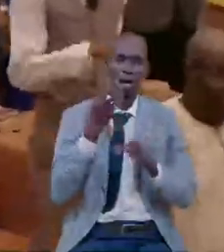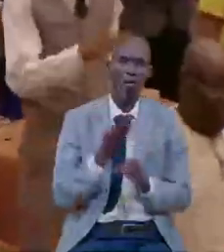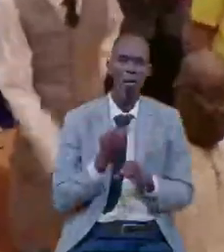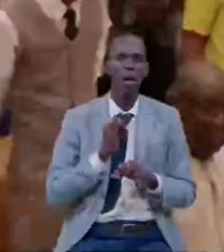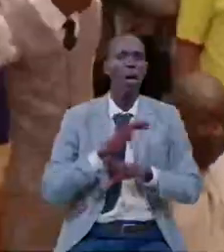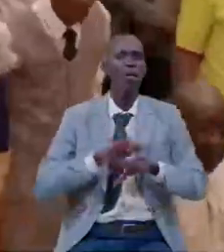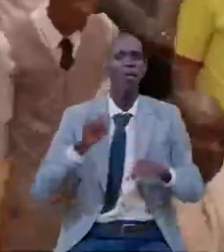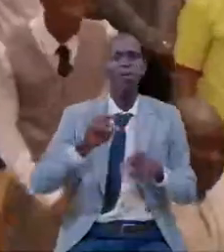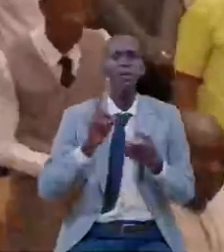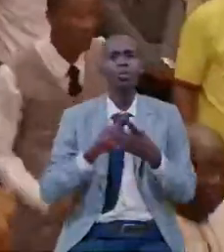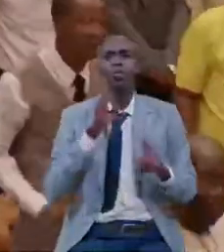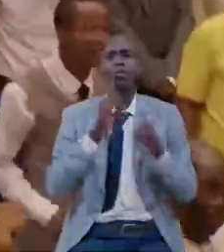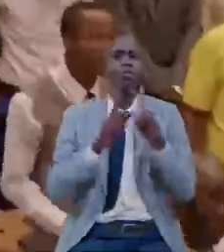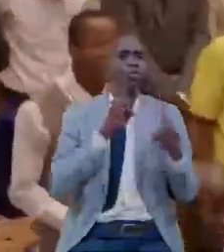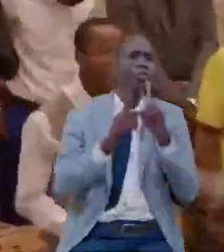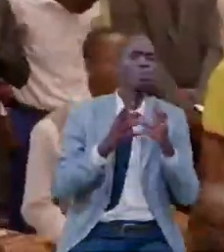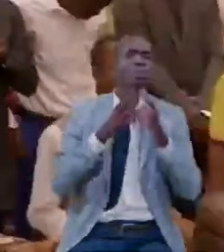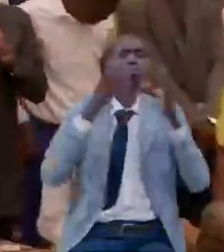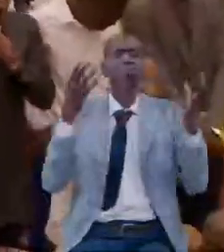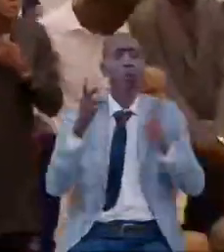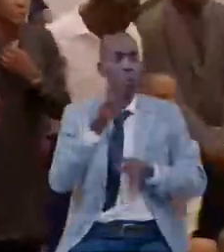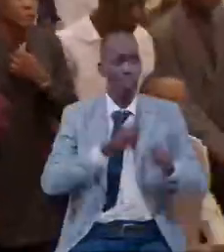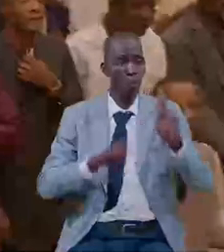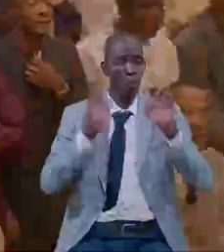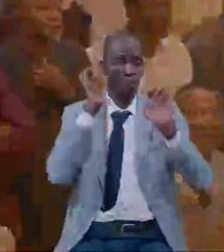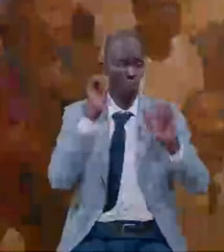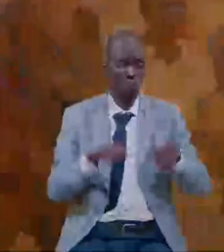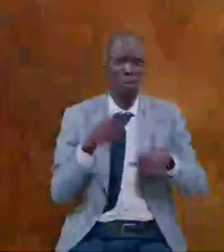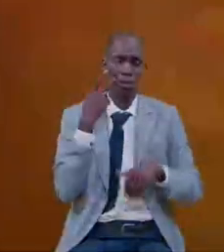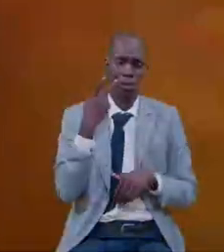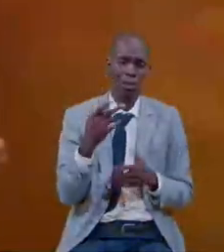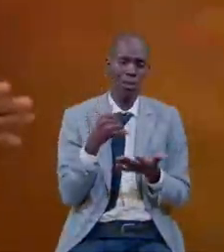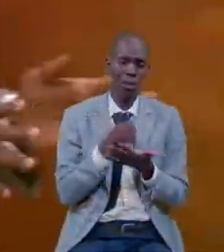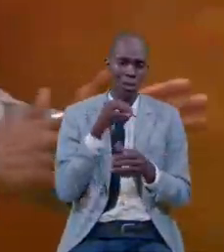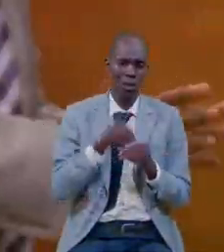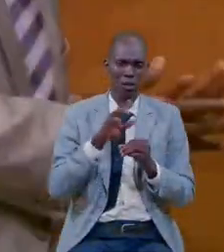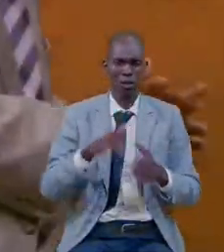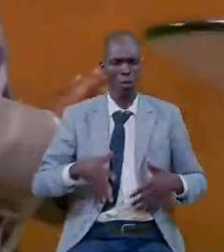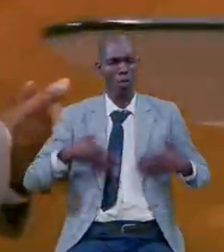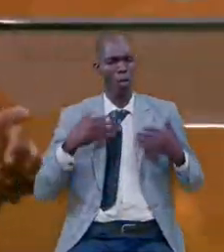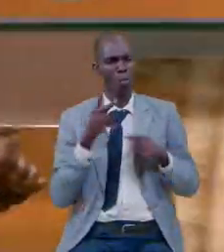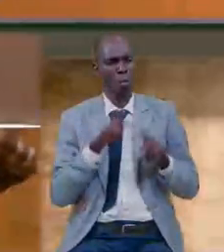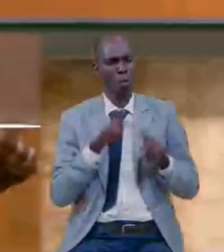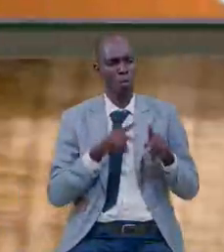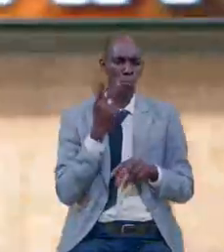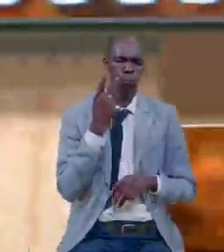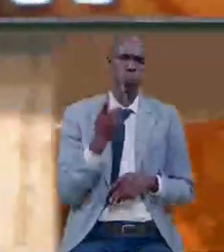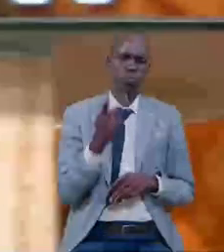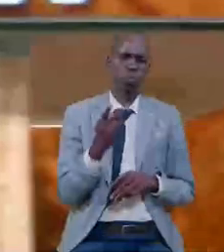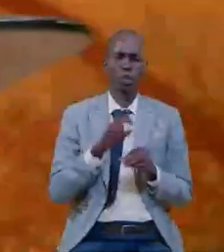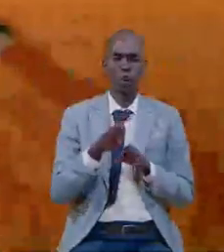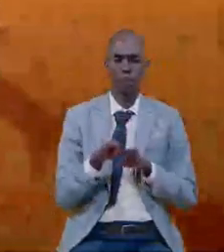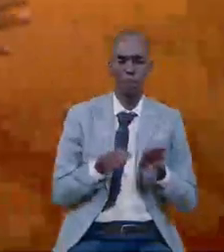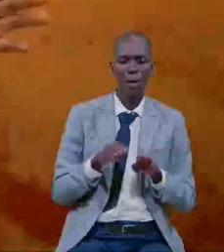j'ai foi. Je ne dois pas beaucoup parler, mais les gens vont voir dans votre vie. Ils vont voir dans votre comportement. Ils vont voir dans